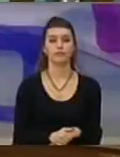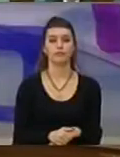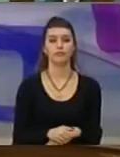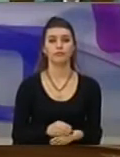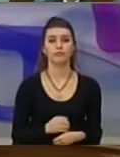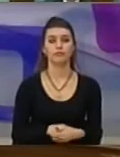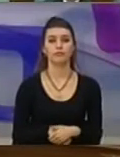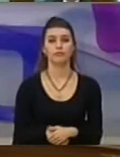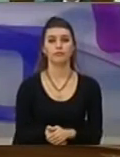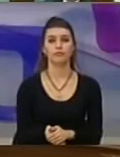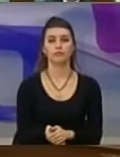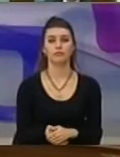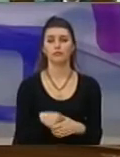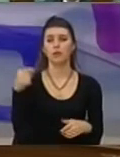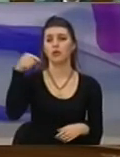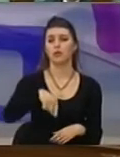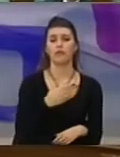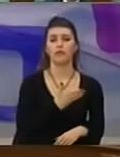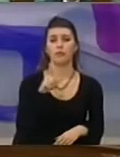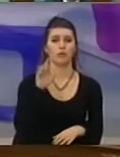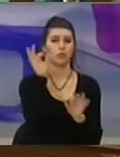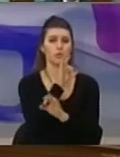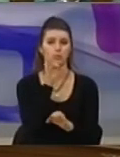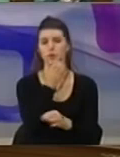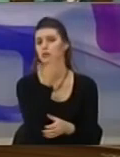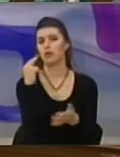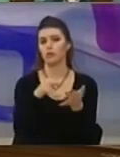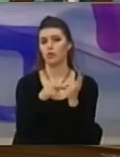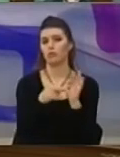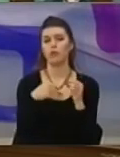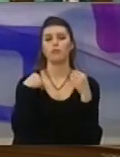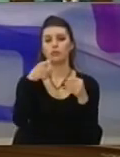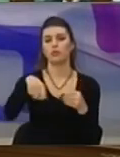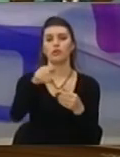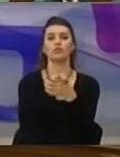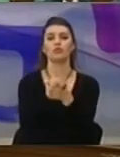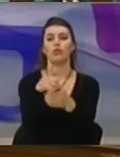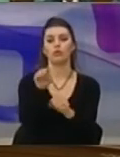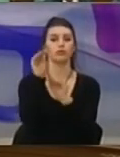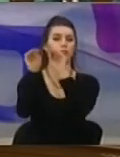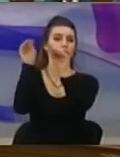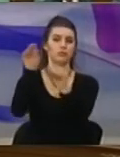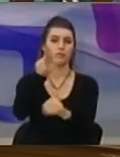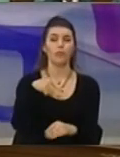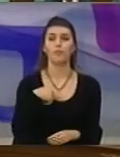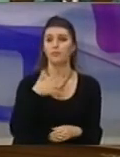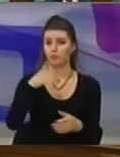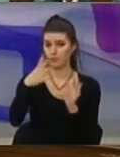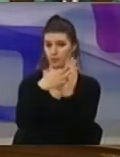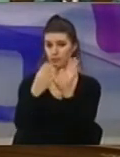nuk s'ka lidhje që thoshtë Fatmiri këtu se i ka kolegë që ja përcjellin. Merë një shenime.